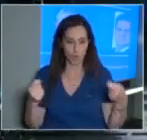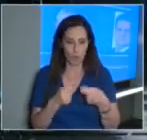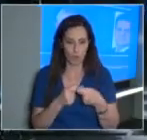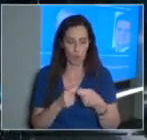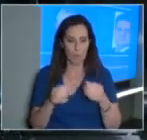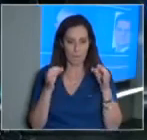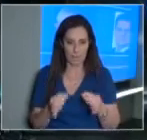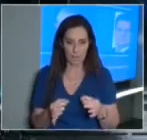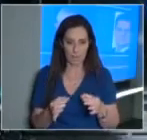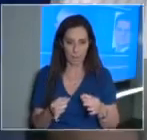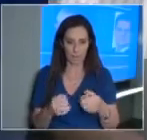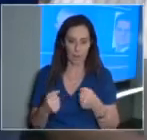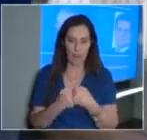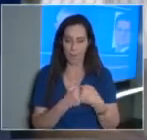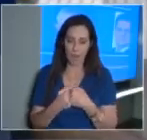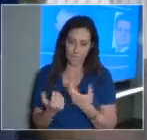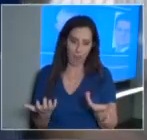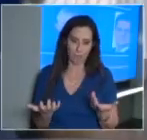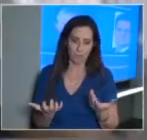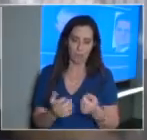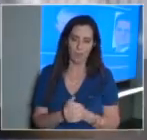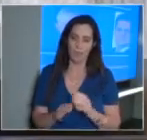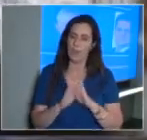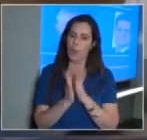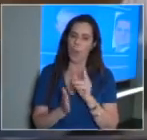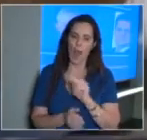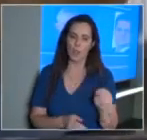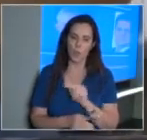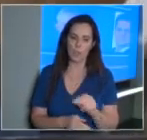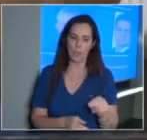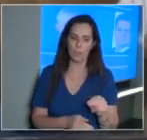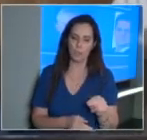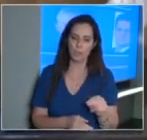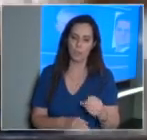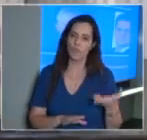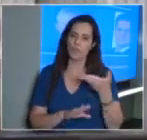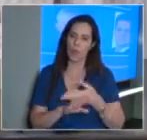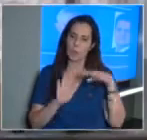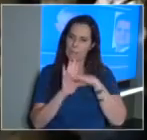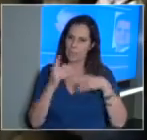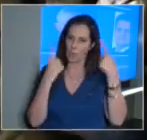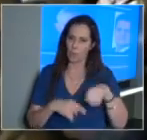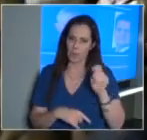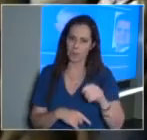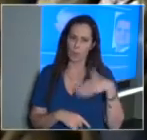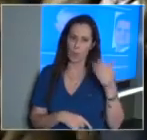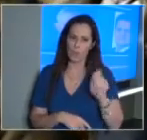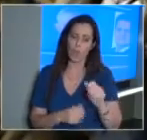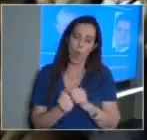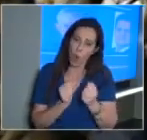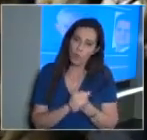שותפים אמיתיים למאבק הזה ולכל הנושאים שעולים על סדר היום בכנסת ומחוץ לה,